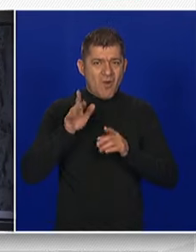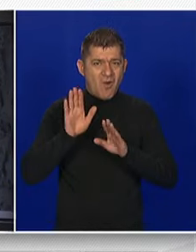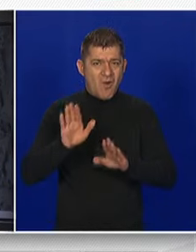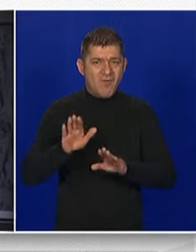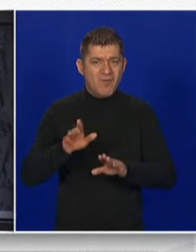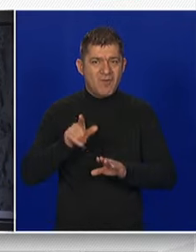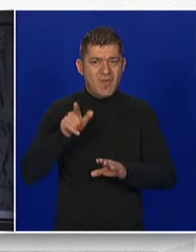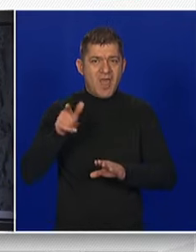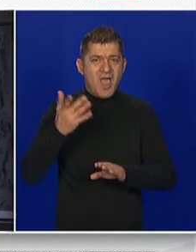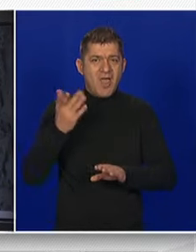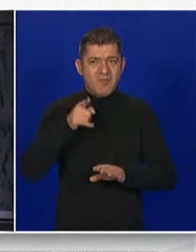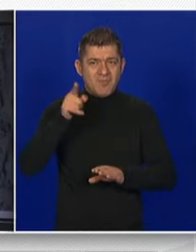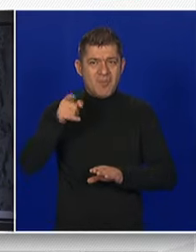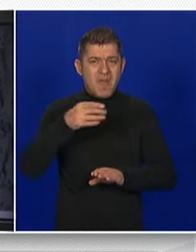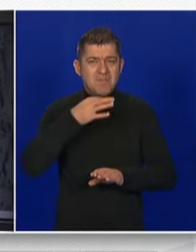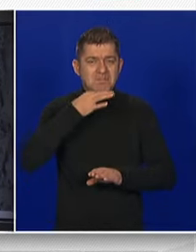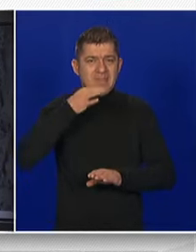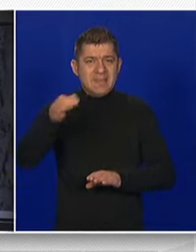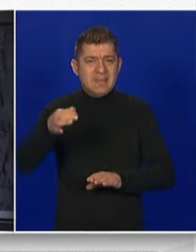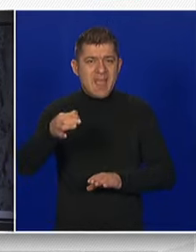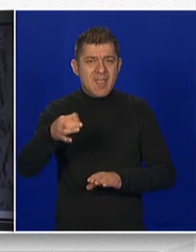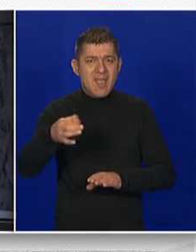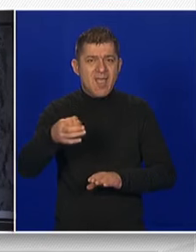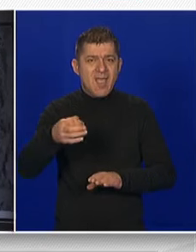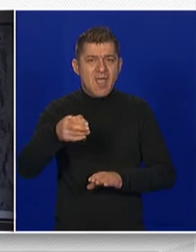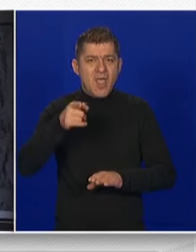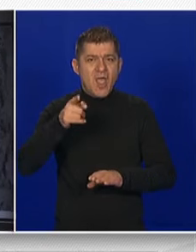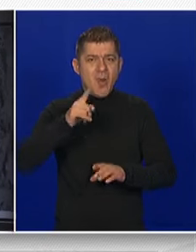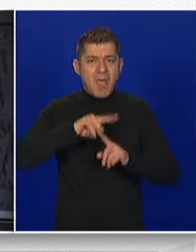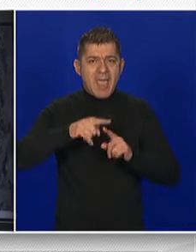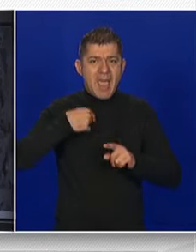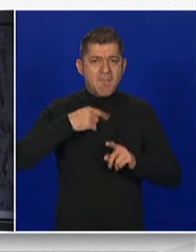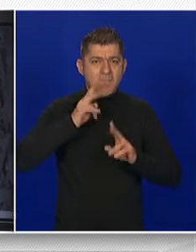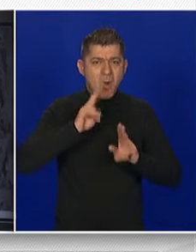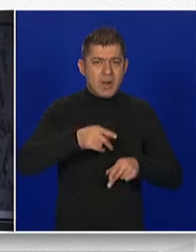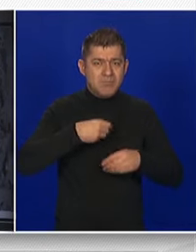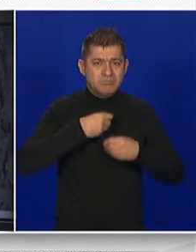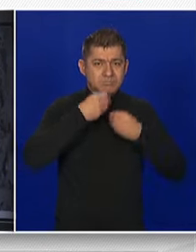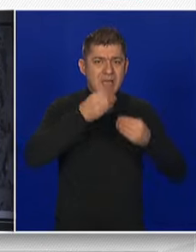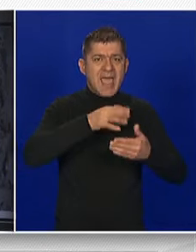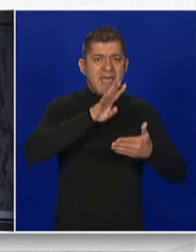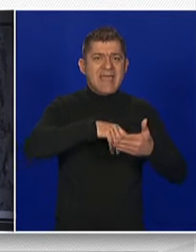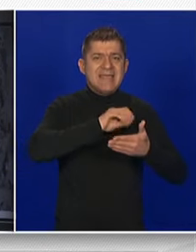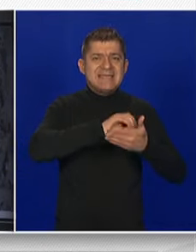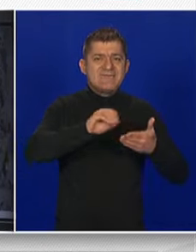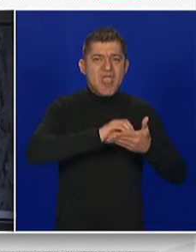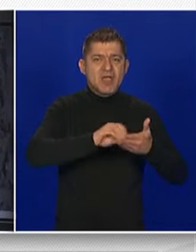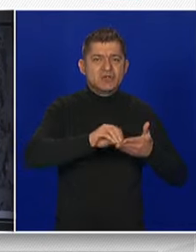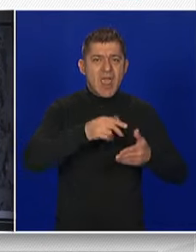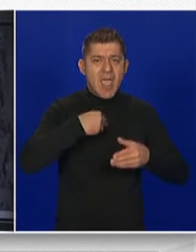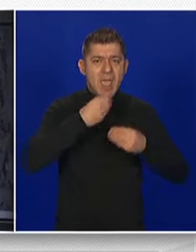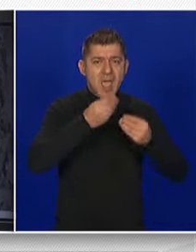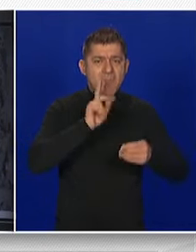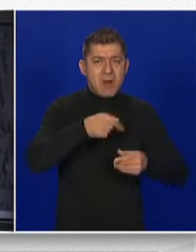pogotovo način na koji ste postavili to pitanje je svaki komentar suvišan. Ja sam vidio ovu vijest